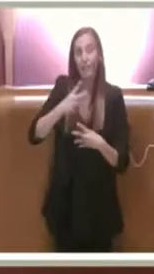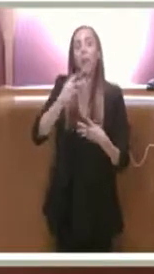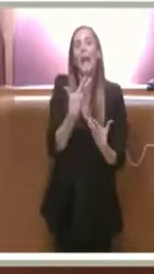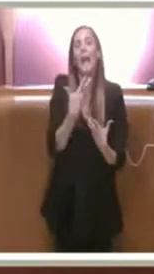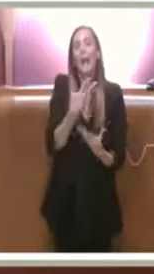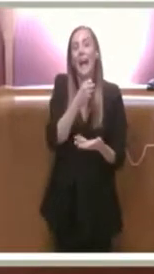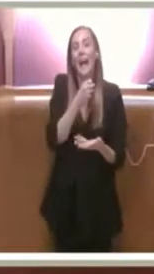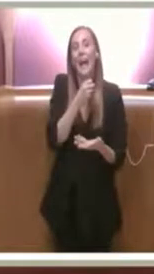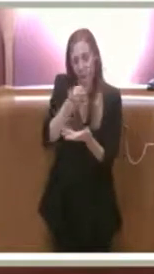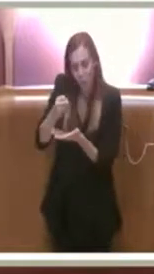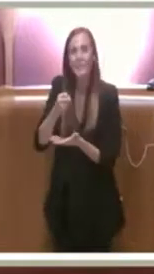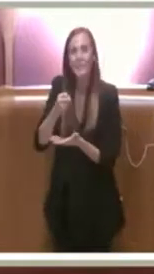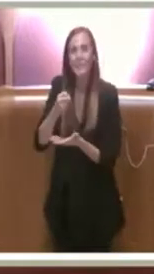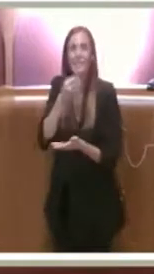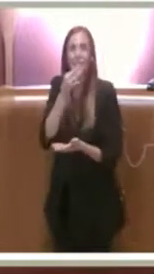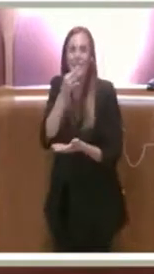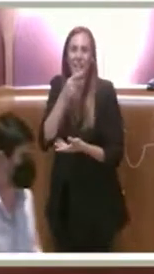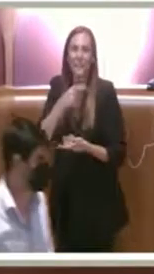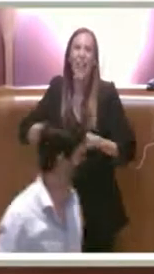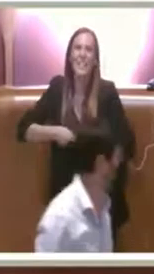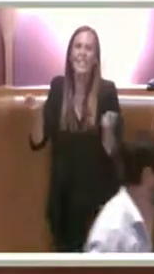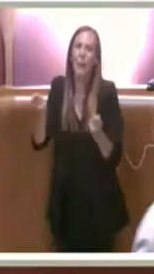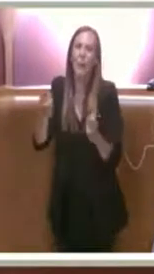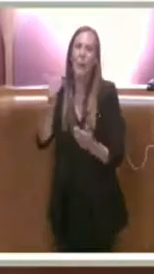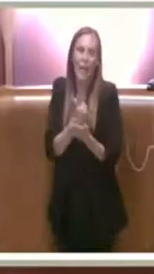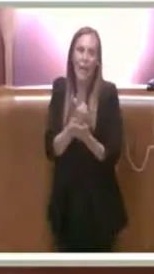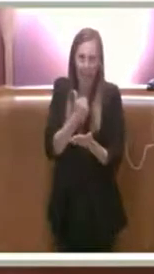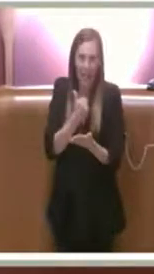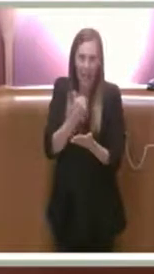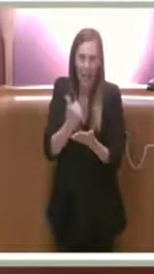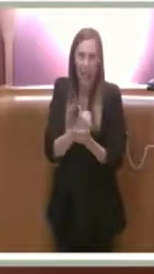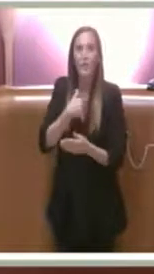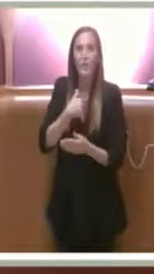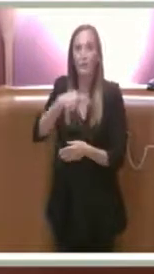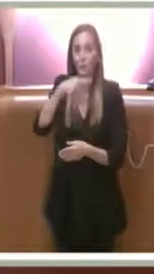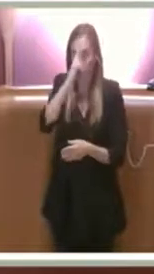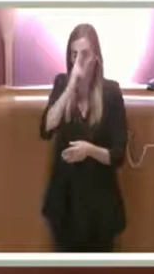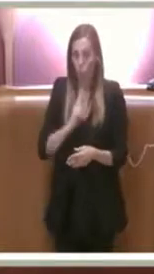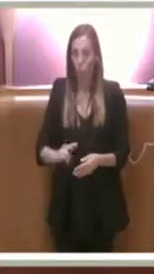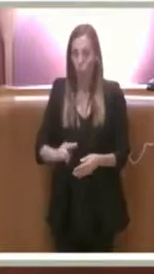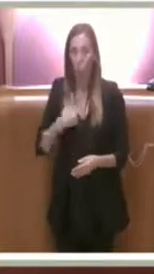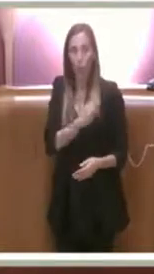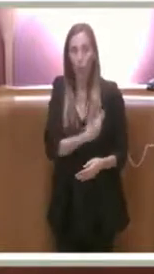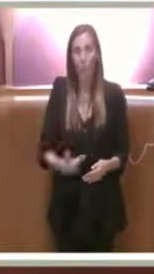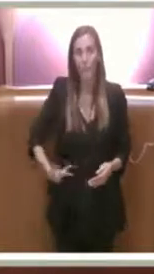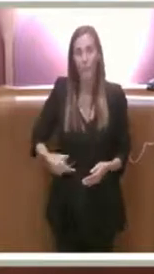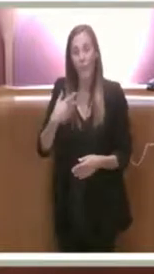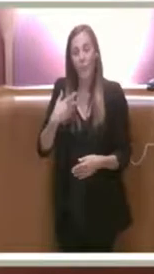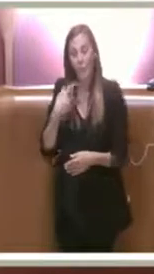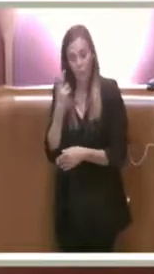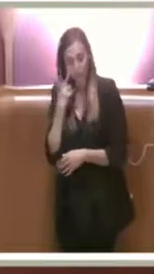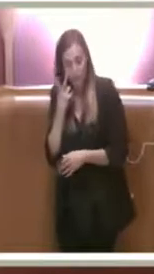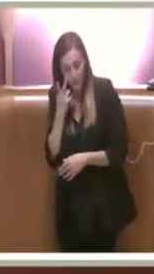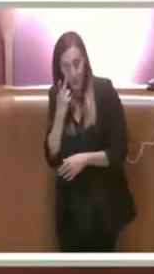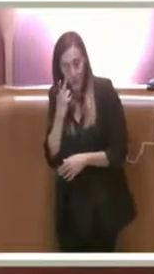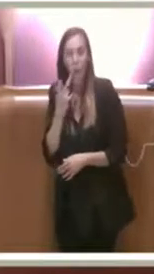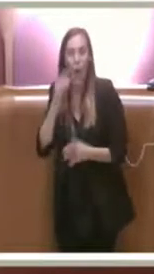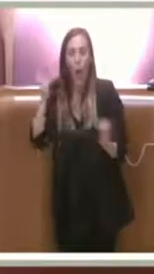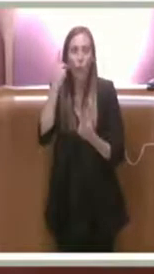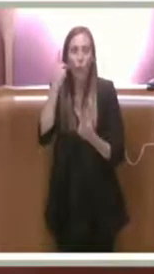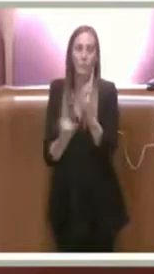minori sprechi. La responsabilizzazione del ruolo del consigliere, abbiamo notato che in alcuni casi andava meglio